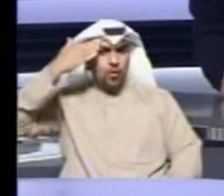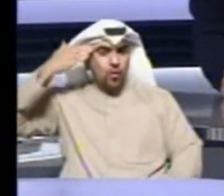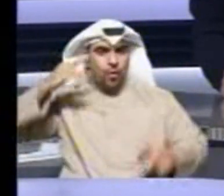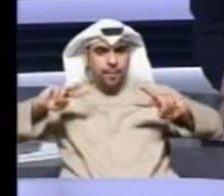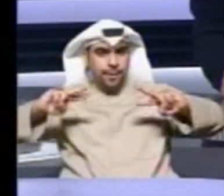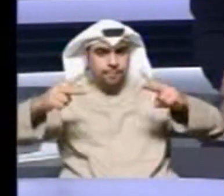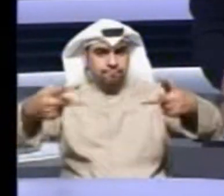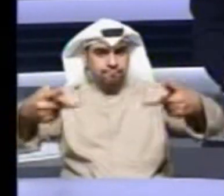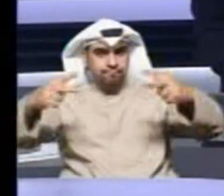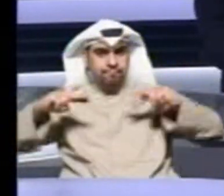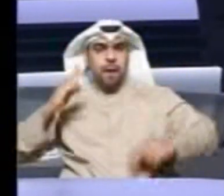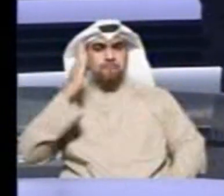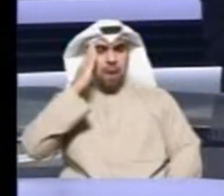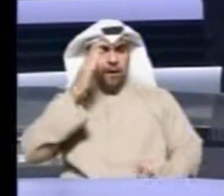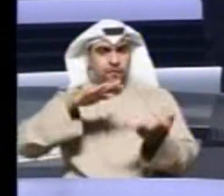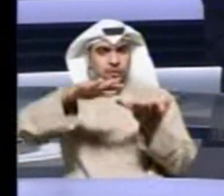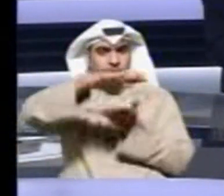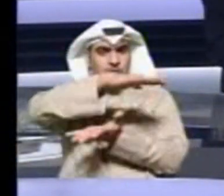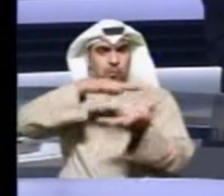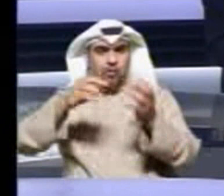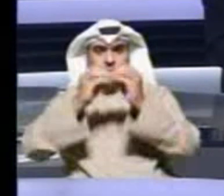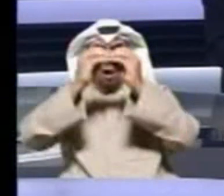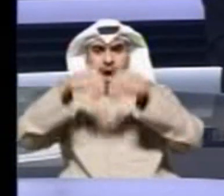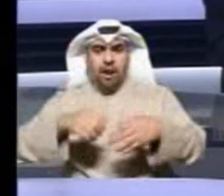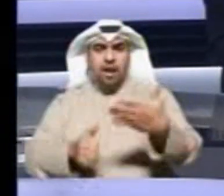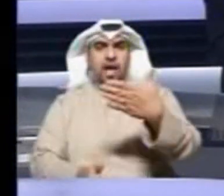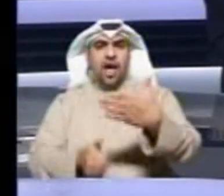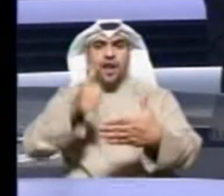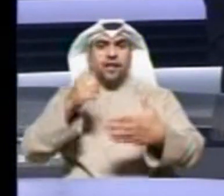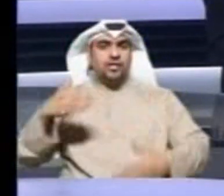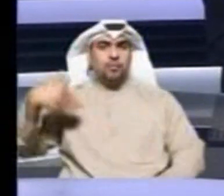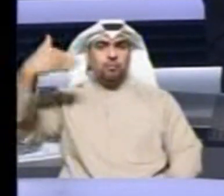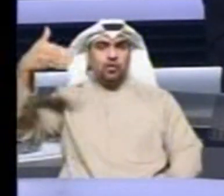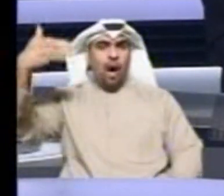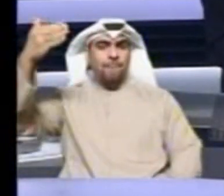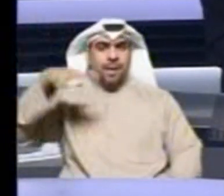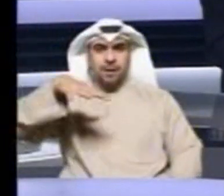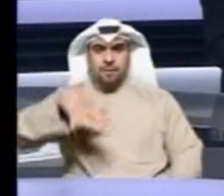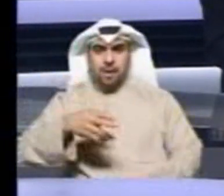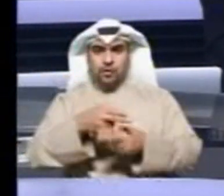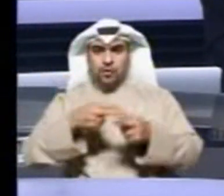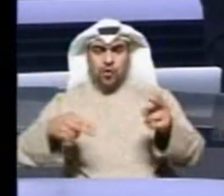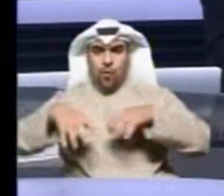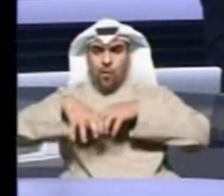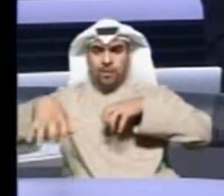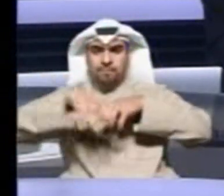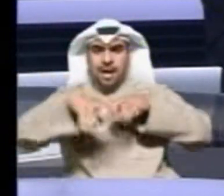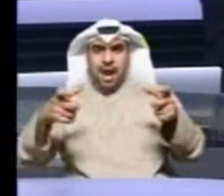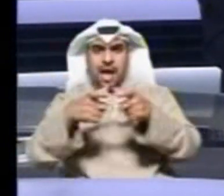الموضوعية الحالي وإيجاد الحلول الناجحة للوصول إلى مؤشرات تنافسية في تطوير إدارة المنشآت